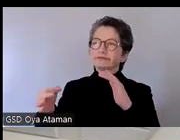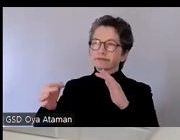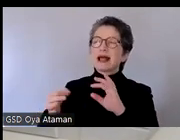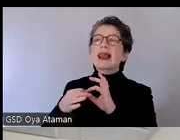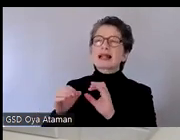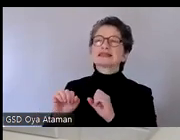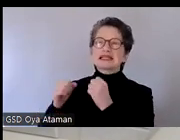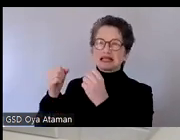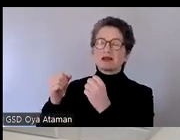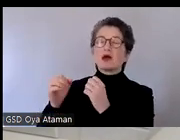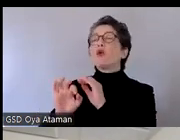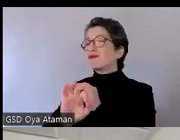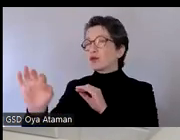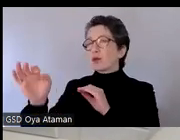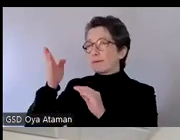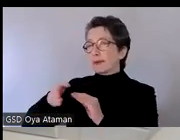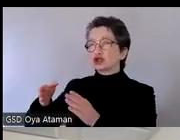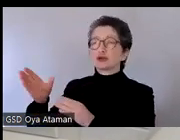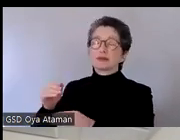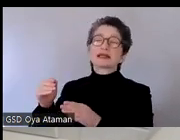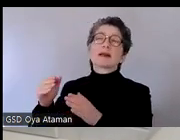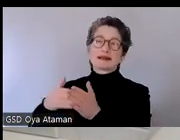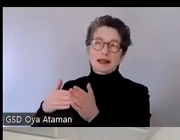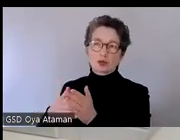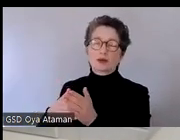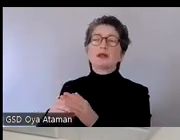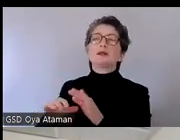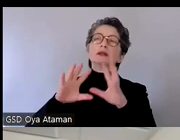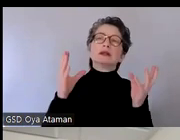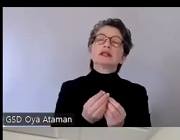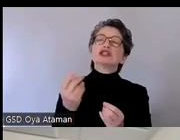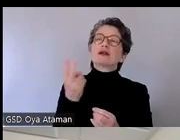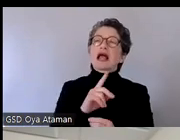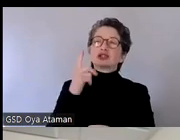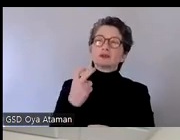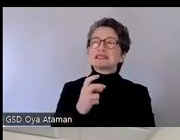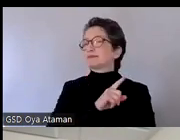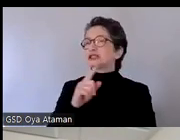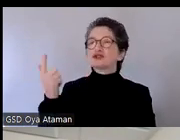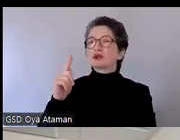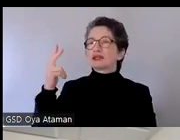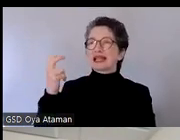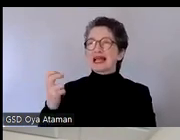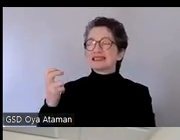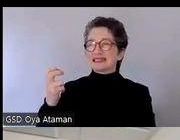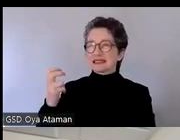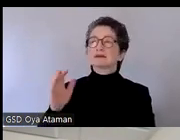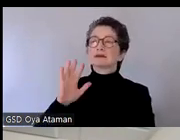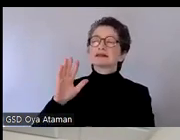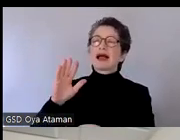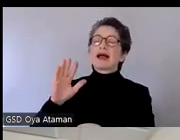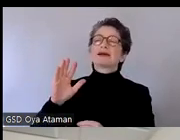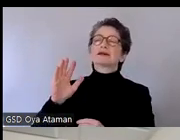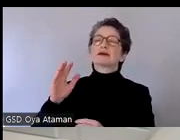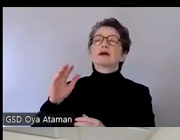mit Behinderungen in ihrem Programm 2021 bis 2030. Und das Accessible